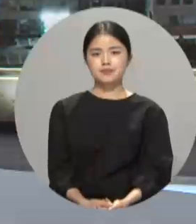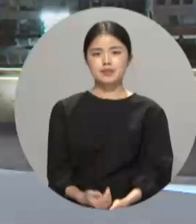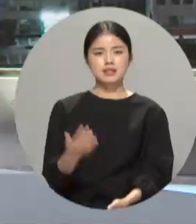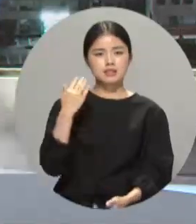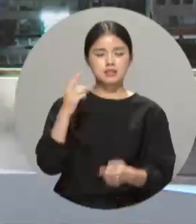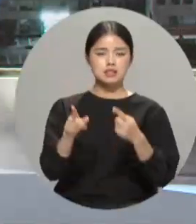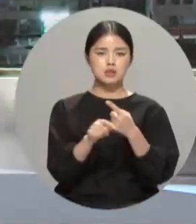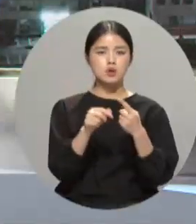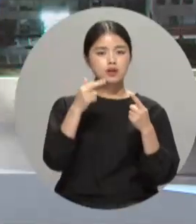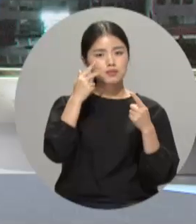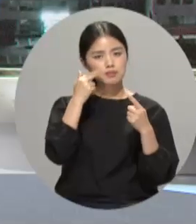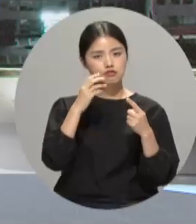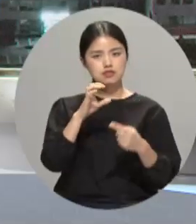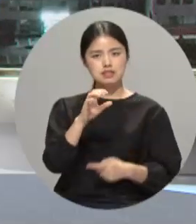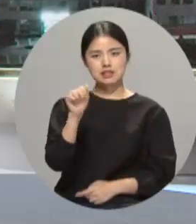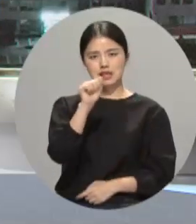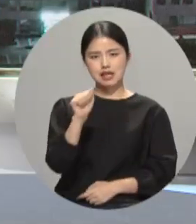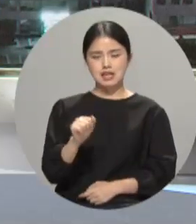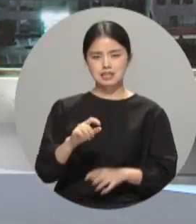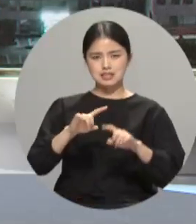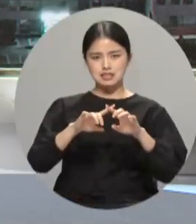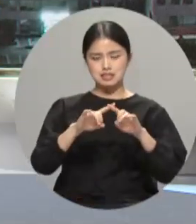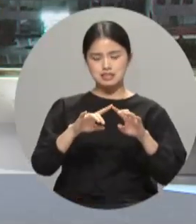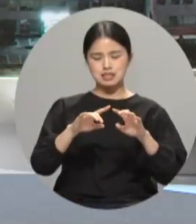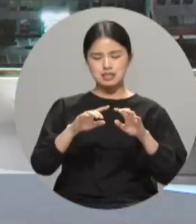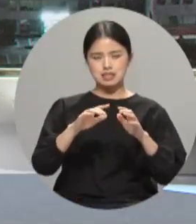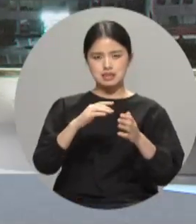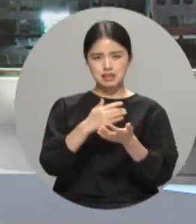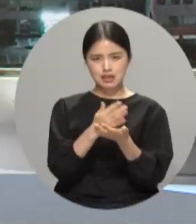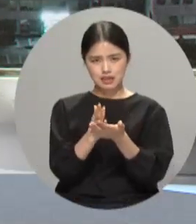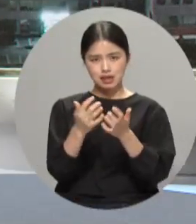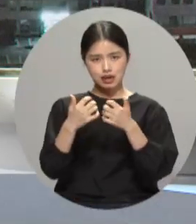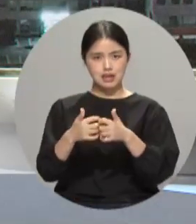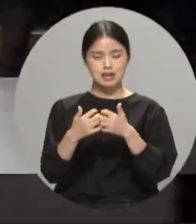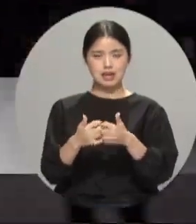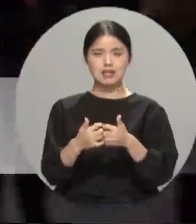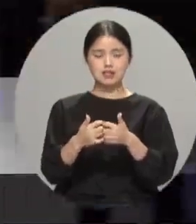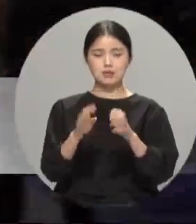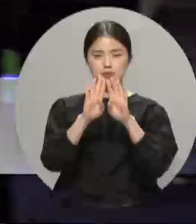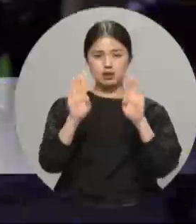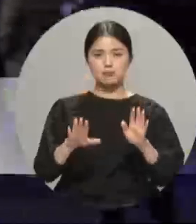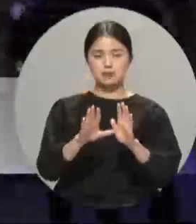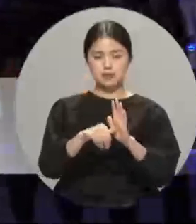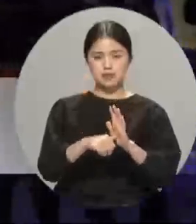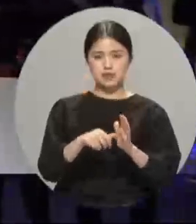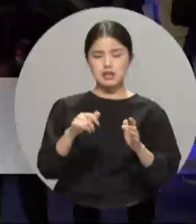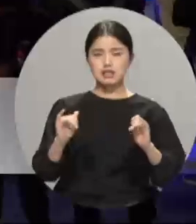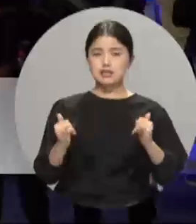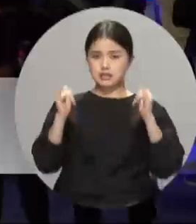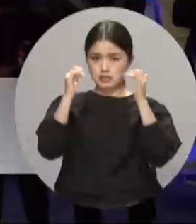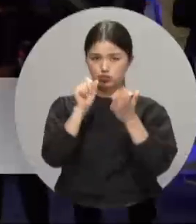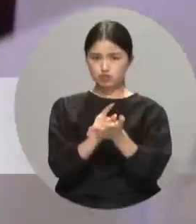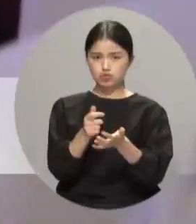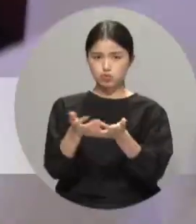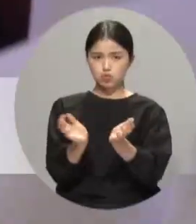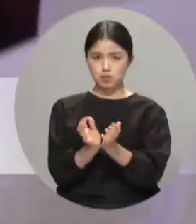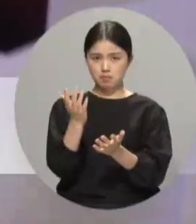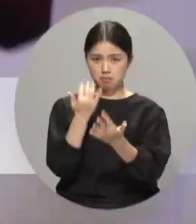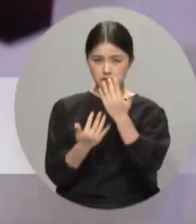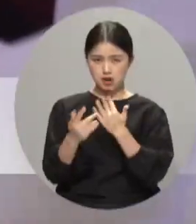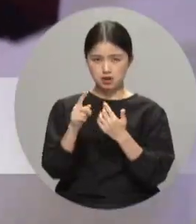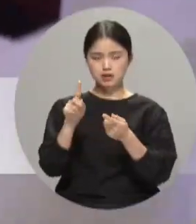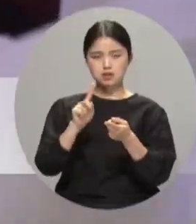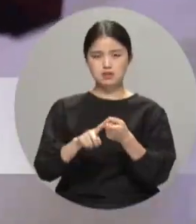지난 1월 미국 CS 가전 박람회 당시 드론 축구공에서 발생한 화재에 대해 개발사인 캠틱 종합기술원은